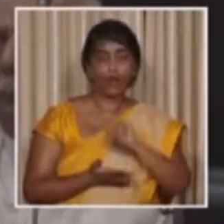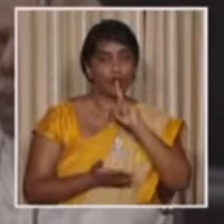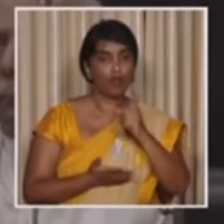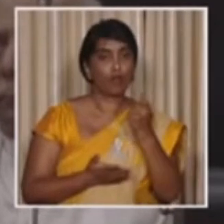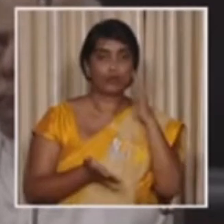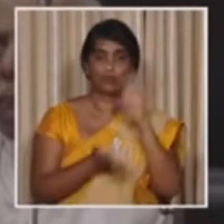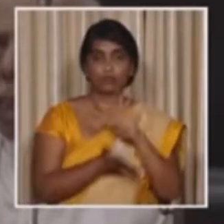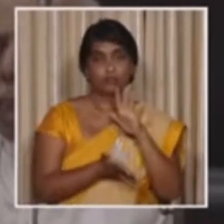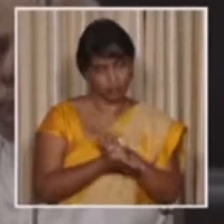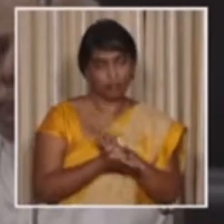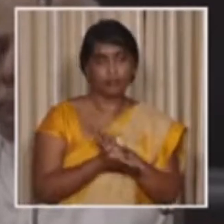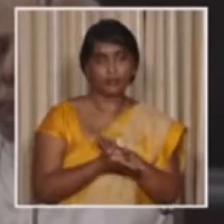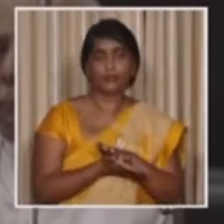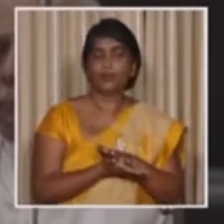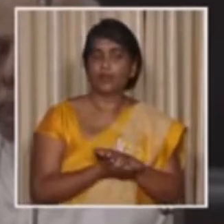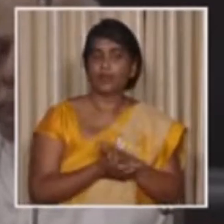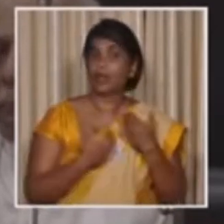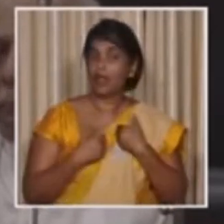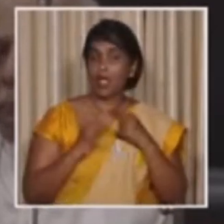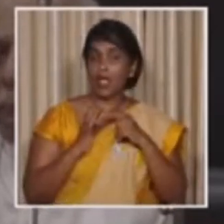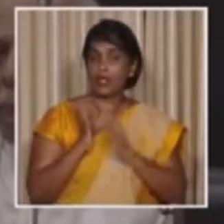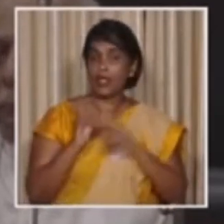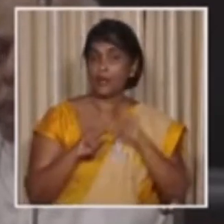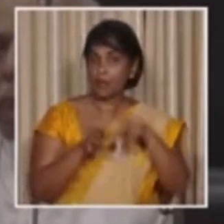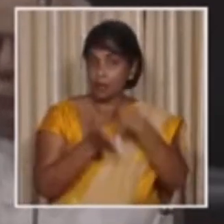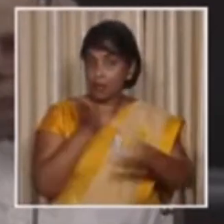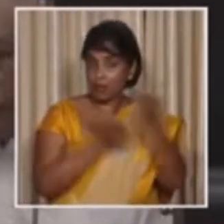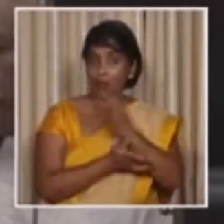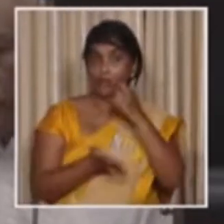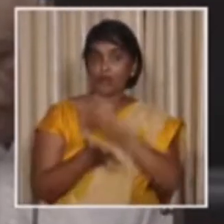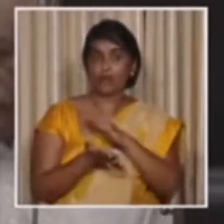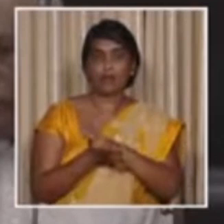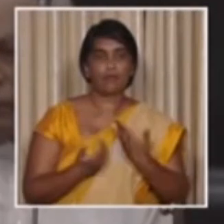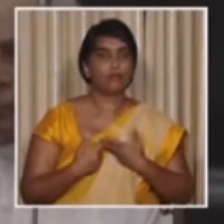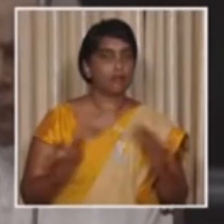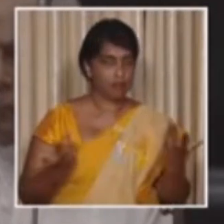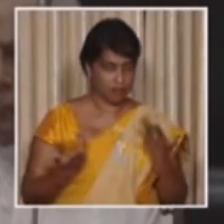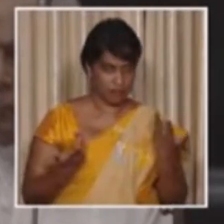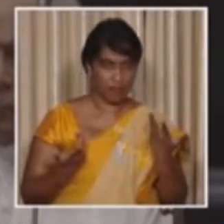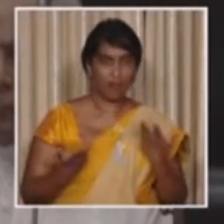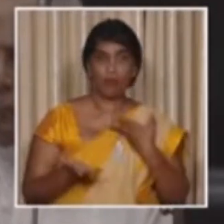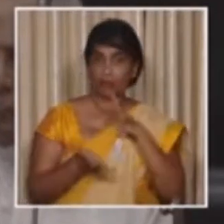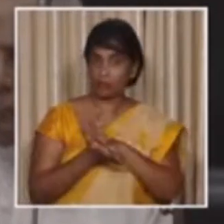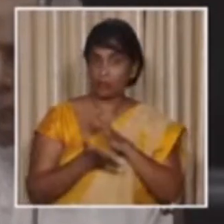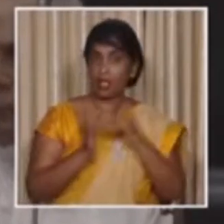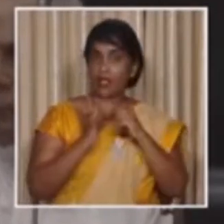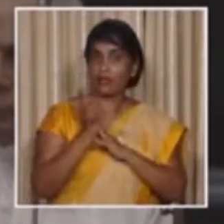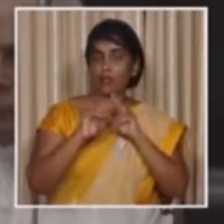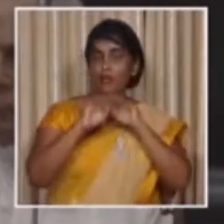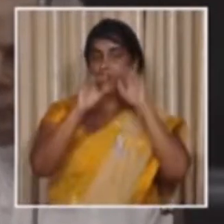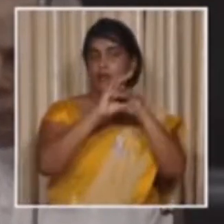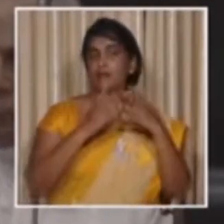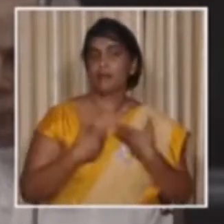මුදල් මුද්‍රණය කරනවද කියලා ඒත් අපිට IMF කිව්සුම අනුව මුදල් මුද්‍රණය කරන්න බෑ මුද්‍රණය කරනවා නම් අපිට එතෙන්ට යන්න බෑ